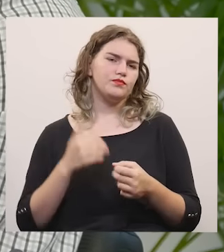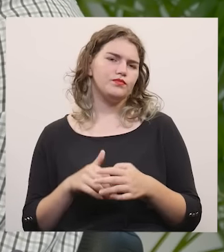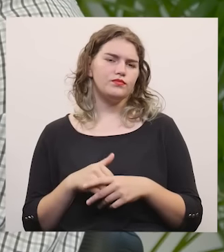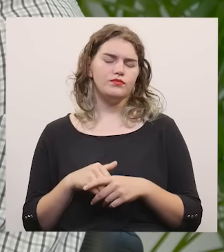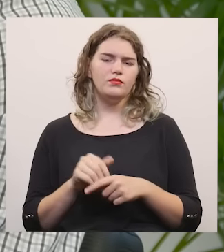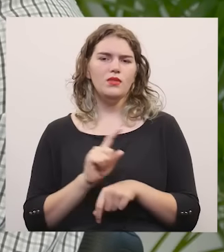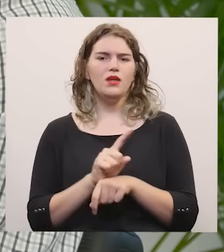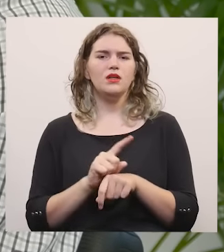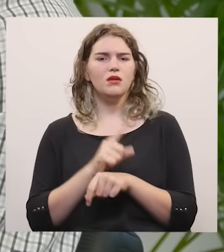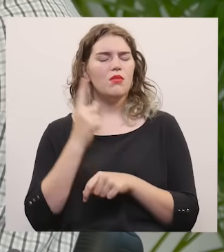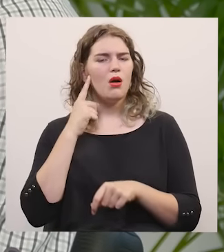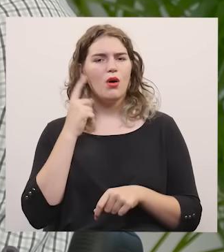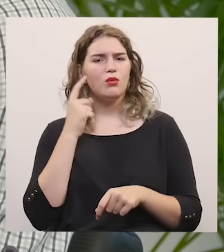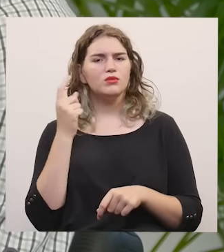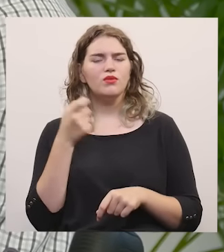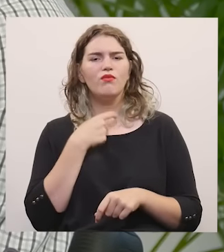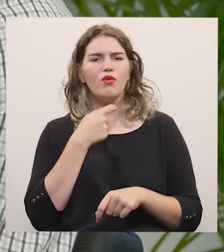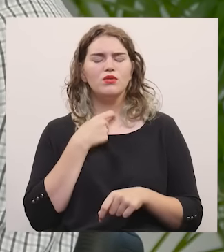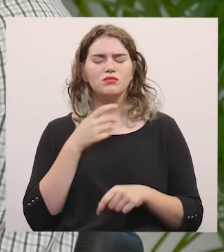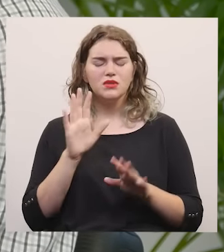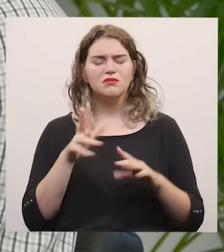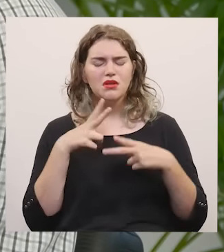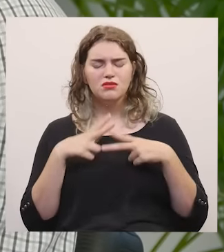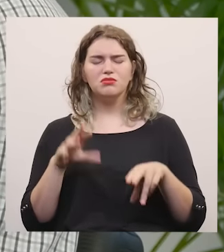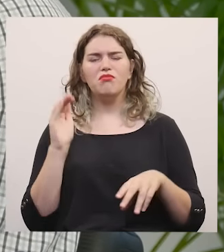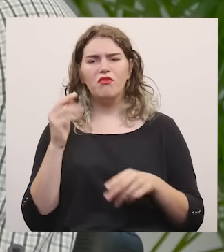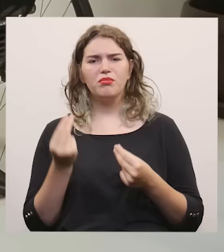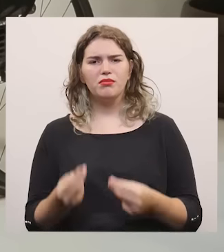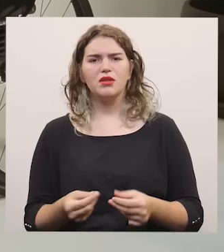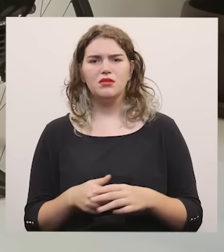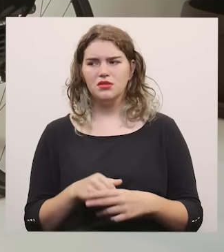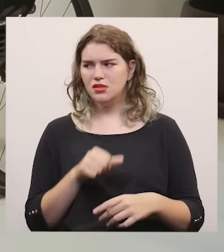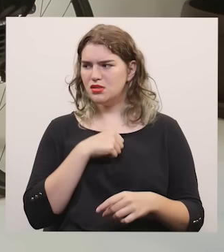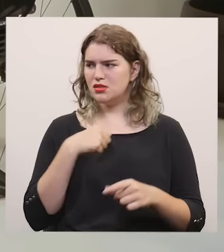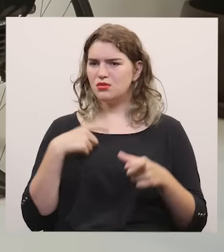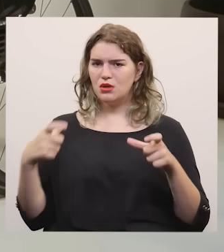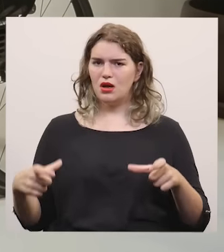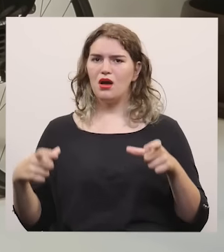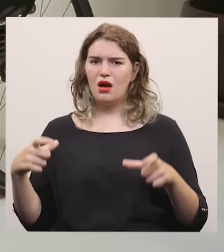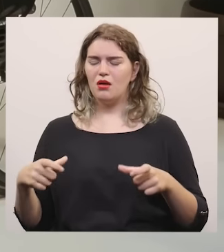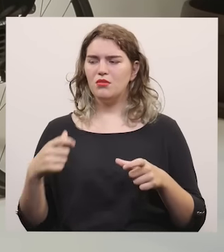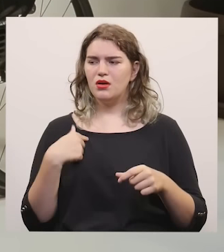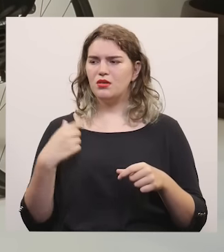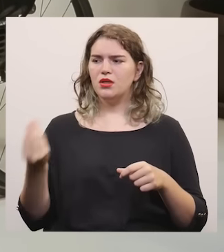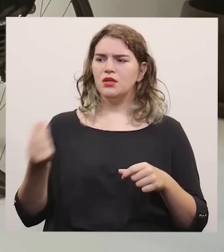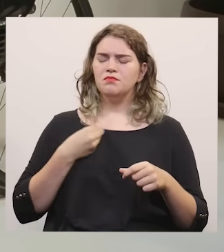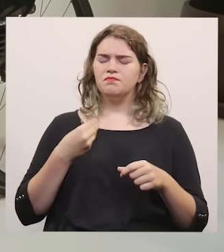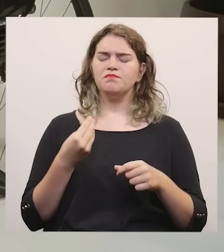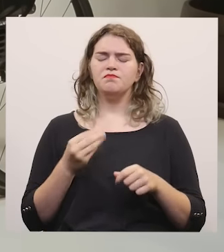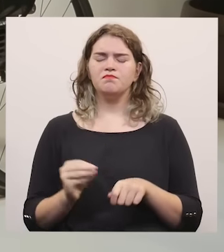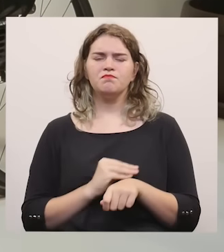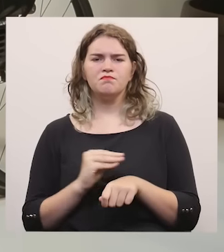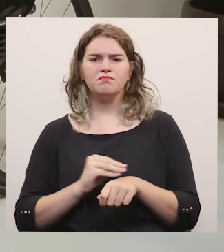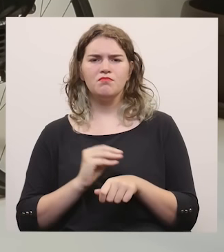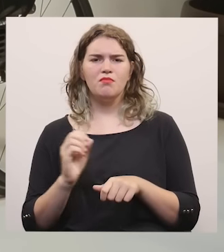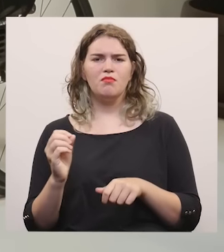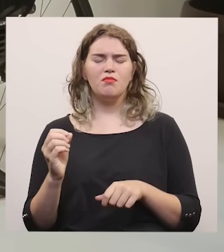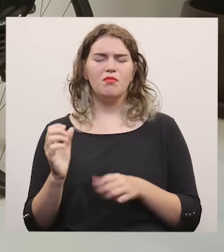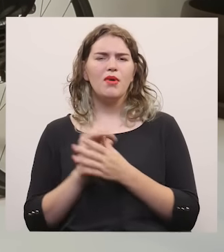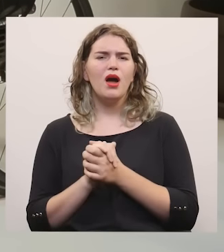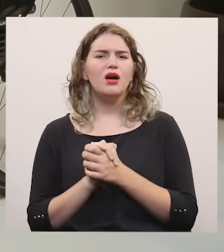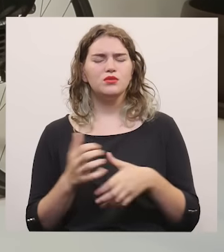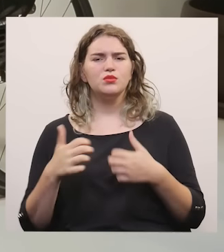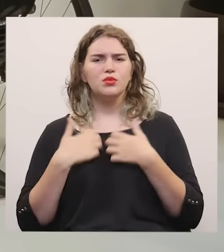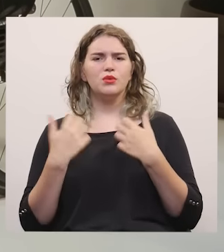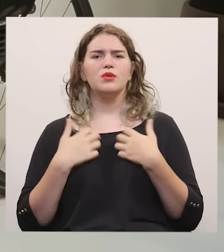acel moment am auzit o voce clară auditivă: stai liniștit, o să fie bine. Eram singur în salon și peste mine a venit o pace, peste mine a venit o bucurie, peste